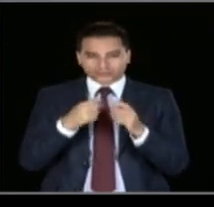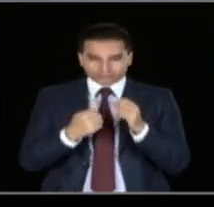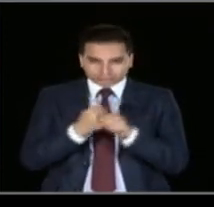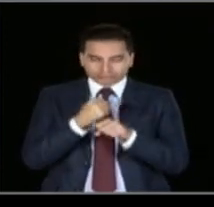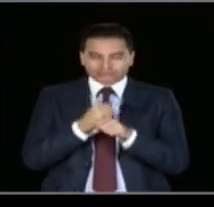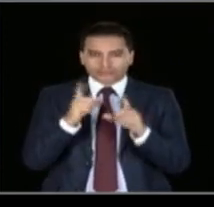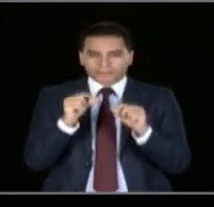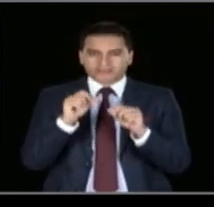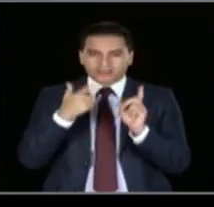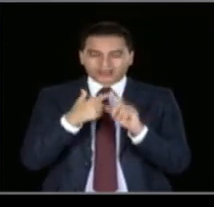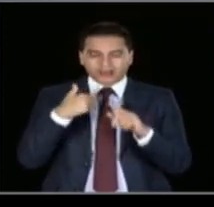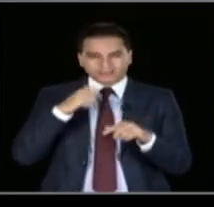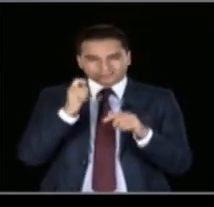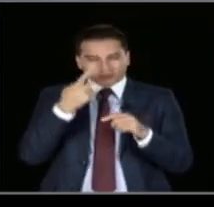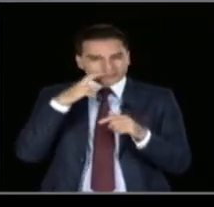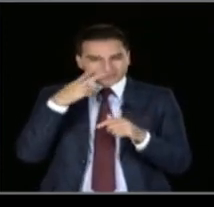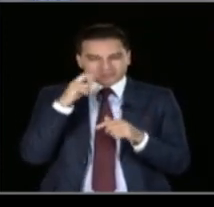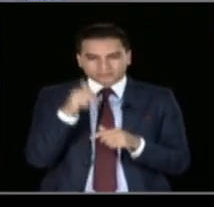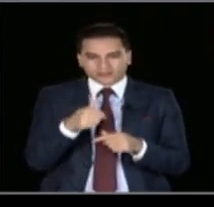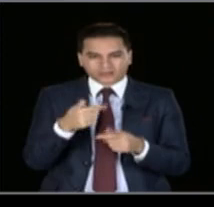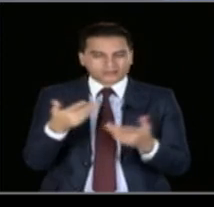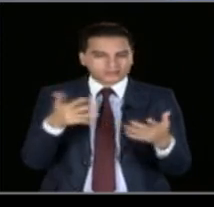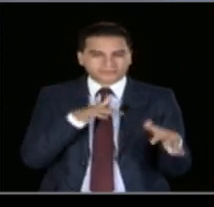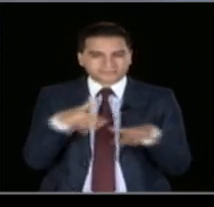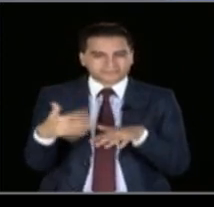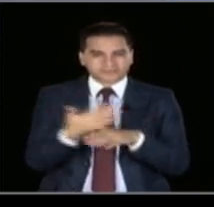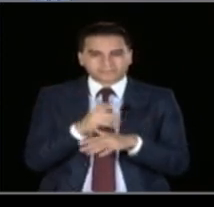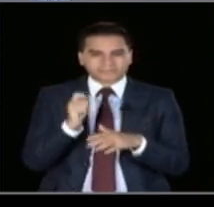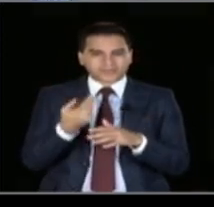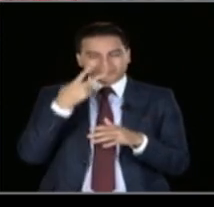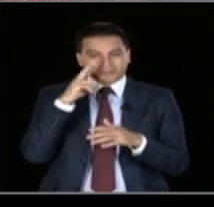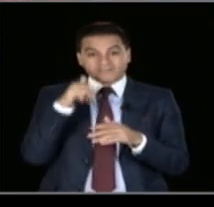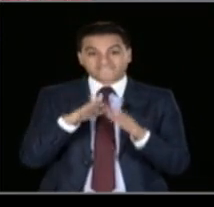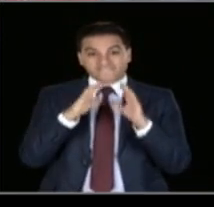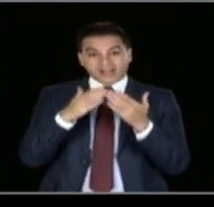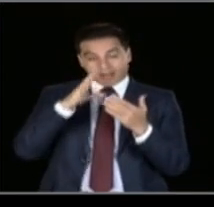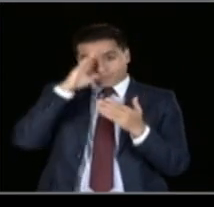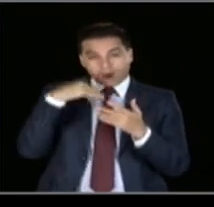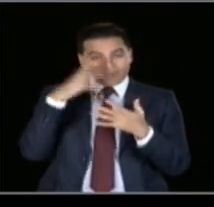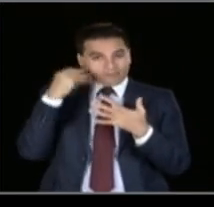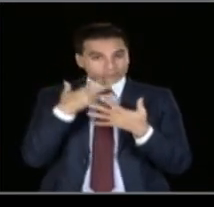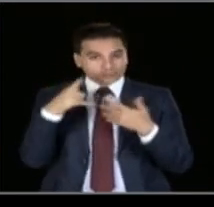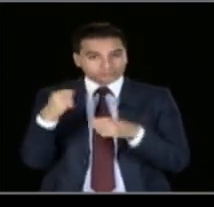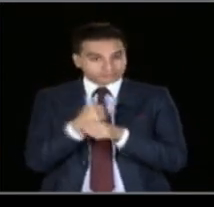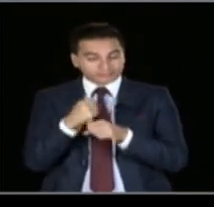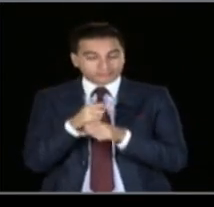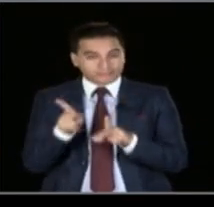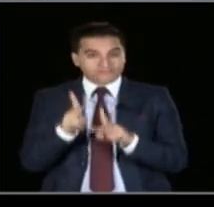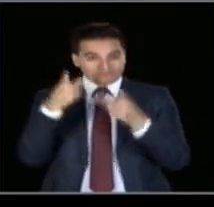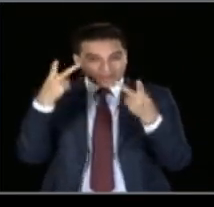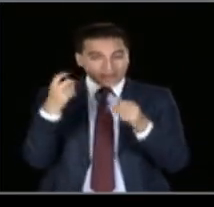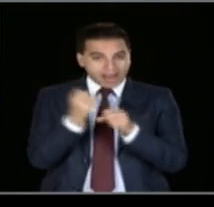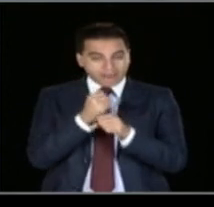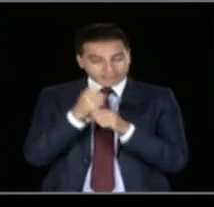تسرع، ده أثر على نتيجة المباراة وباين عليها يعني. فريق الملوك أنا مبسوط بيهم النهاردة جدا، حاسس إن في طفرة في